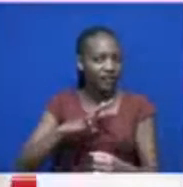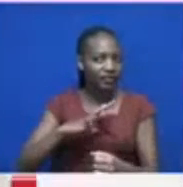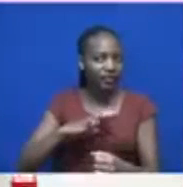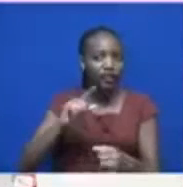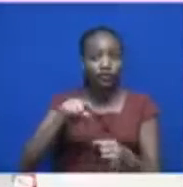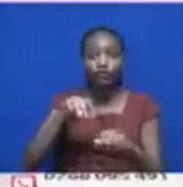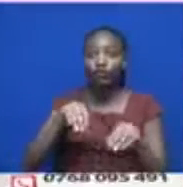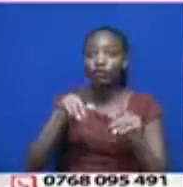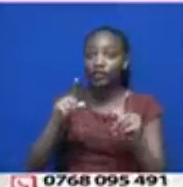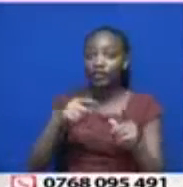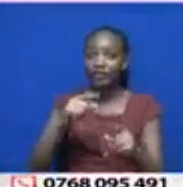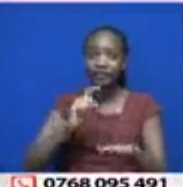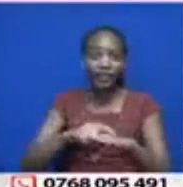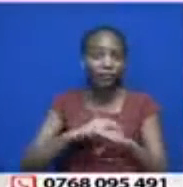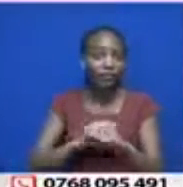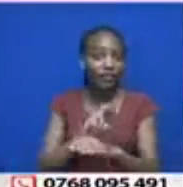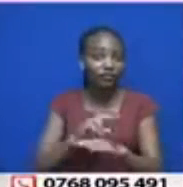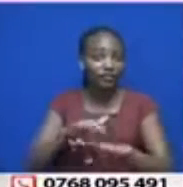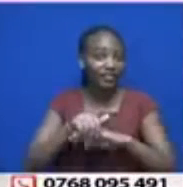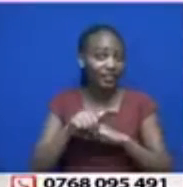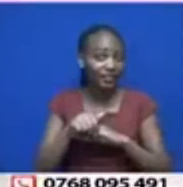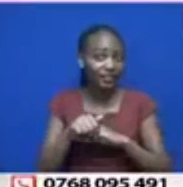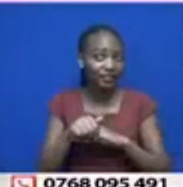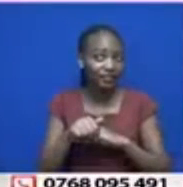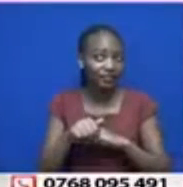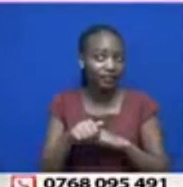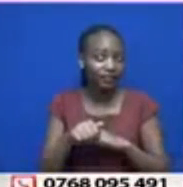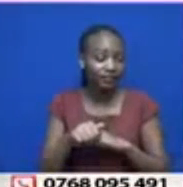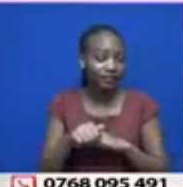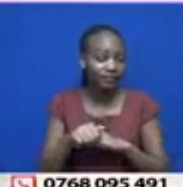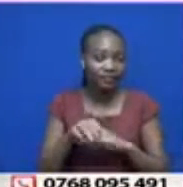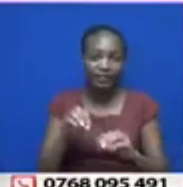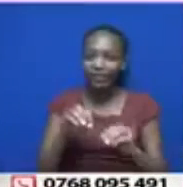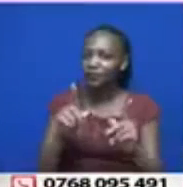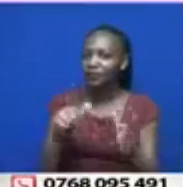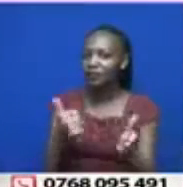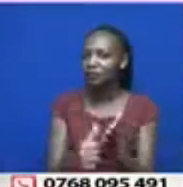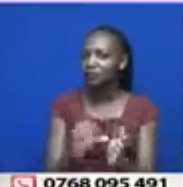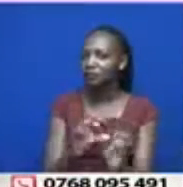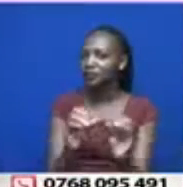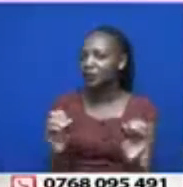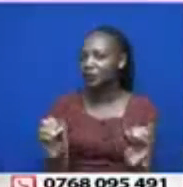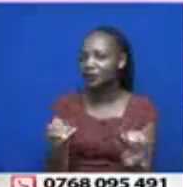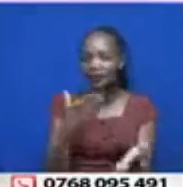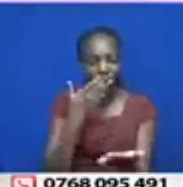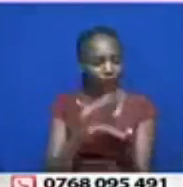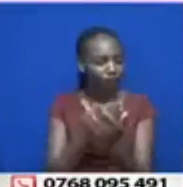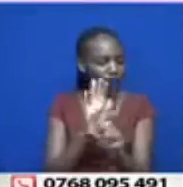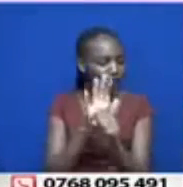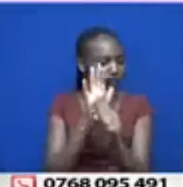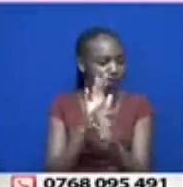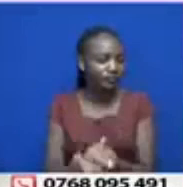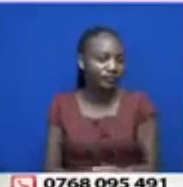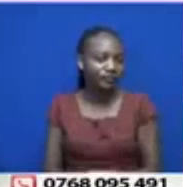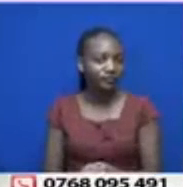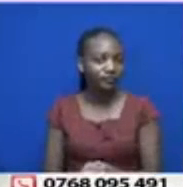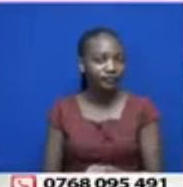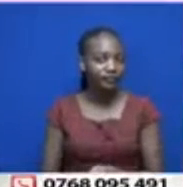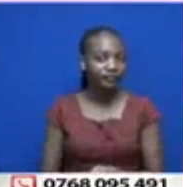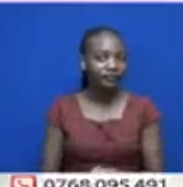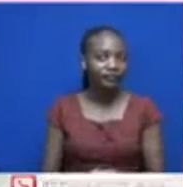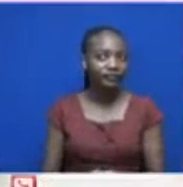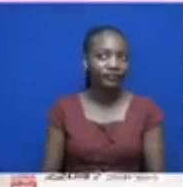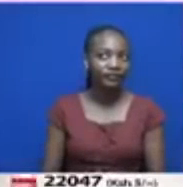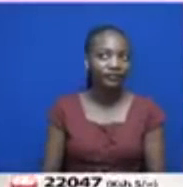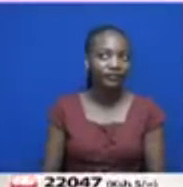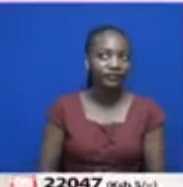in English? Unaweza kuzungumza tu kwa lugha ya Kiingereza, hamna tatizo. Thank you. Safi, lakini unaweza tu kuchanganya